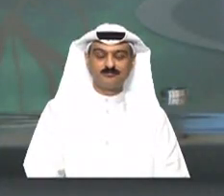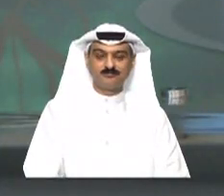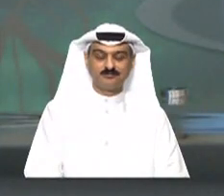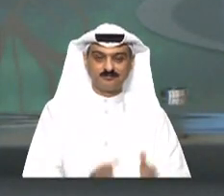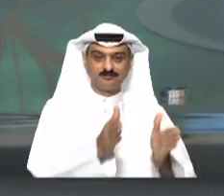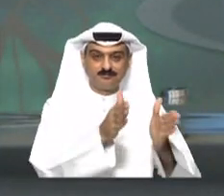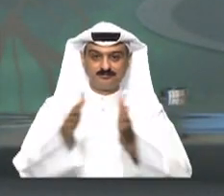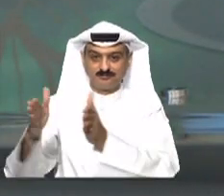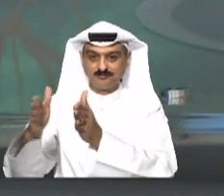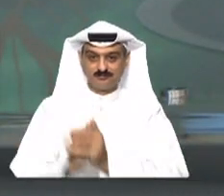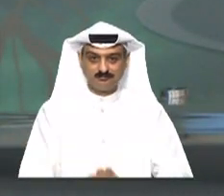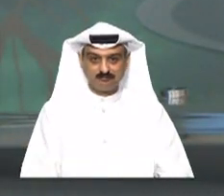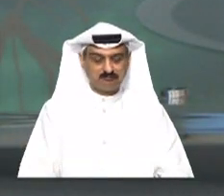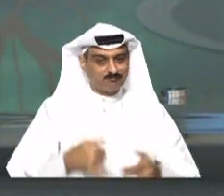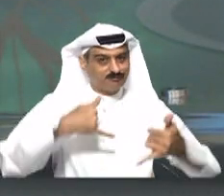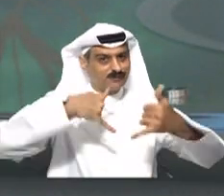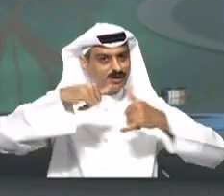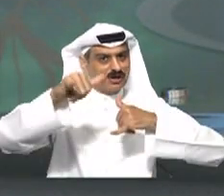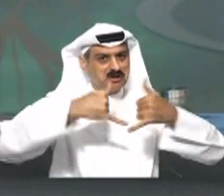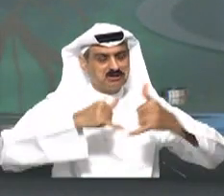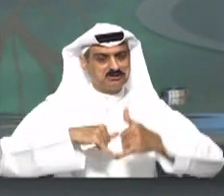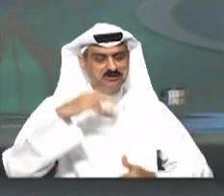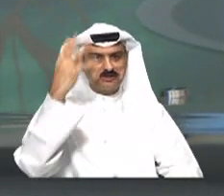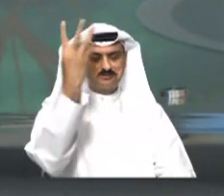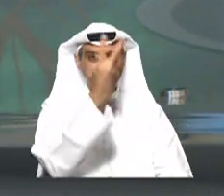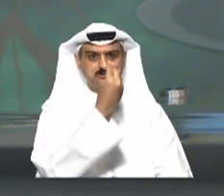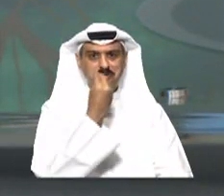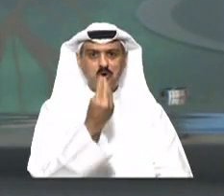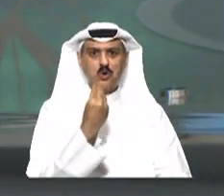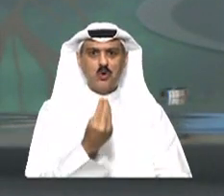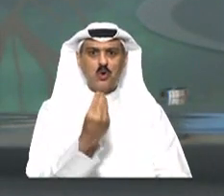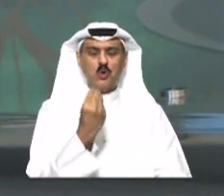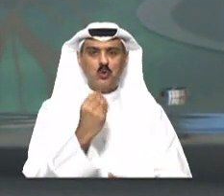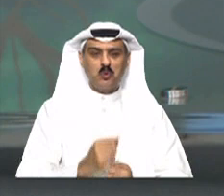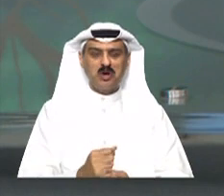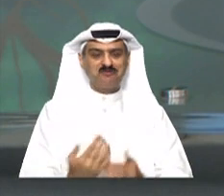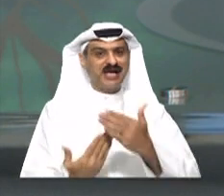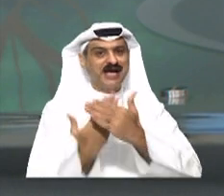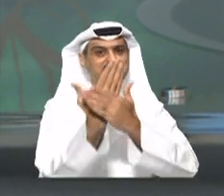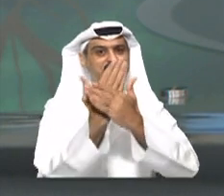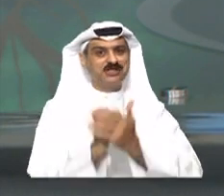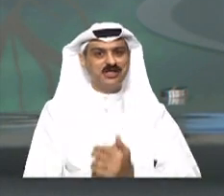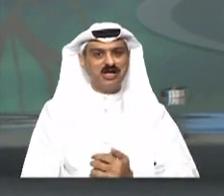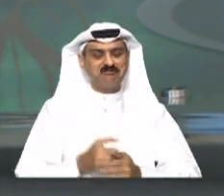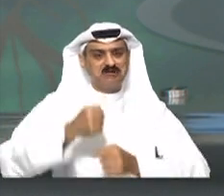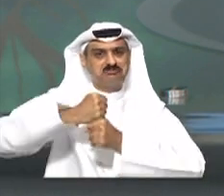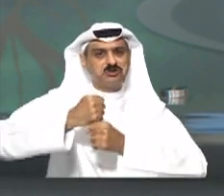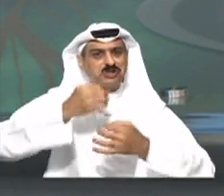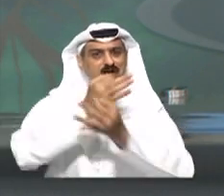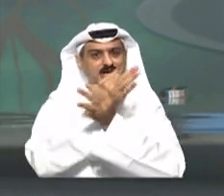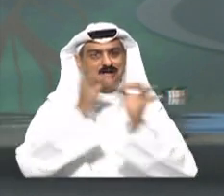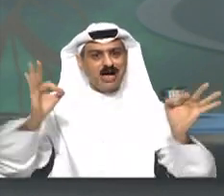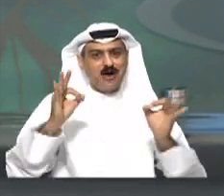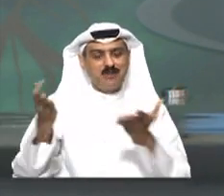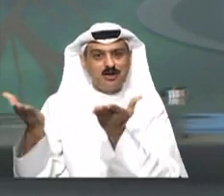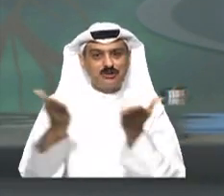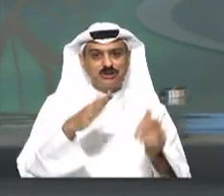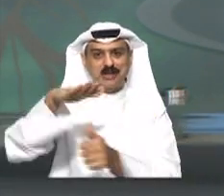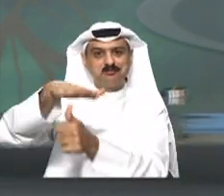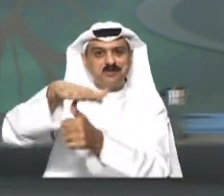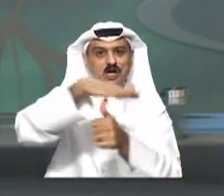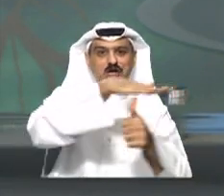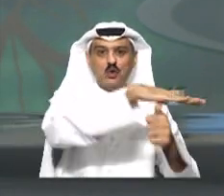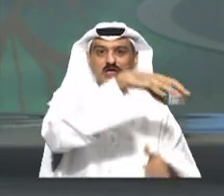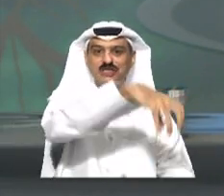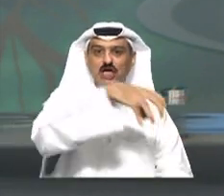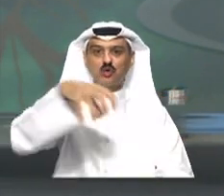هذا وقد اكتسبت الجزائر بل اكتست بحلة جديدة واستكملت استعداداتها لاستقبال قادة الدول